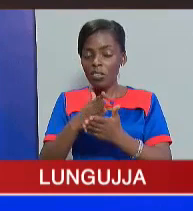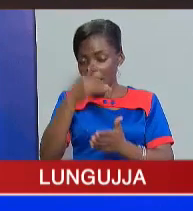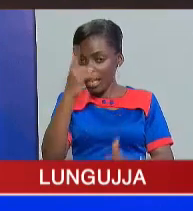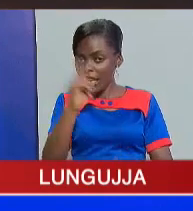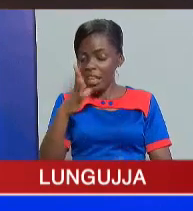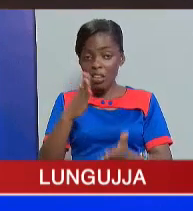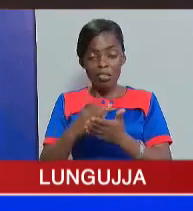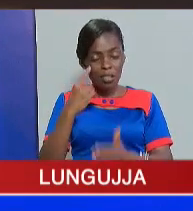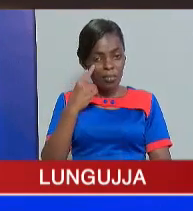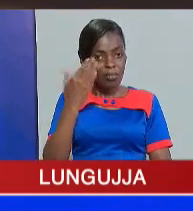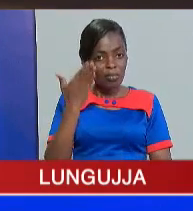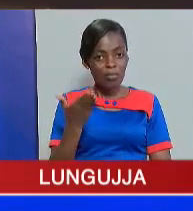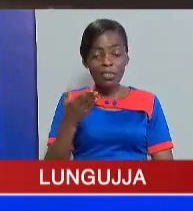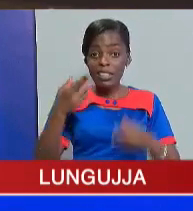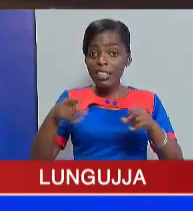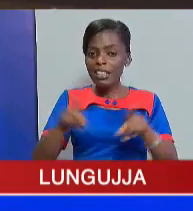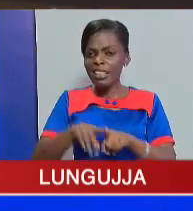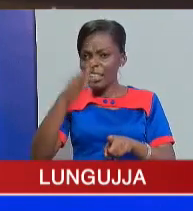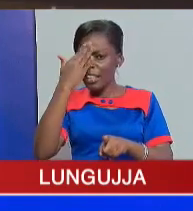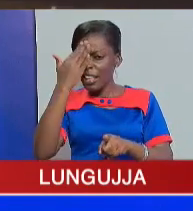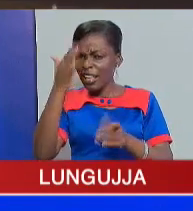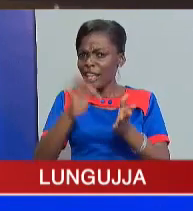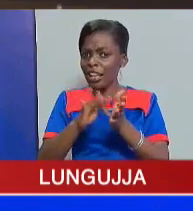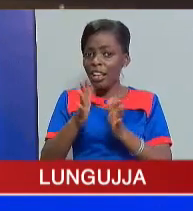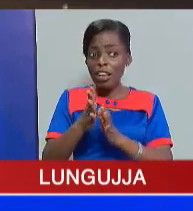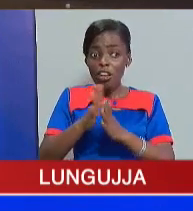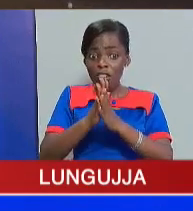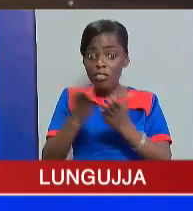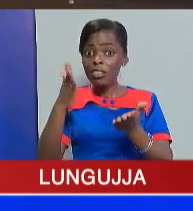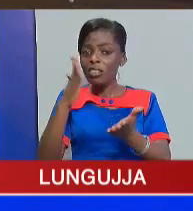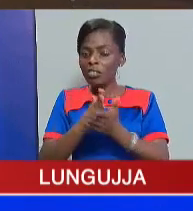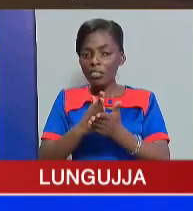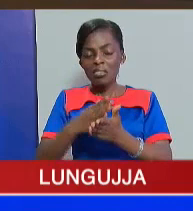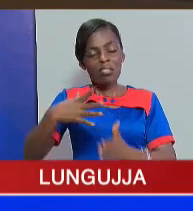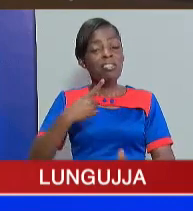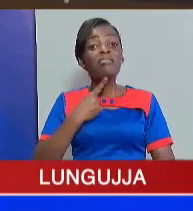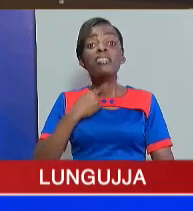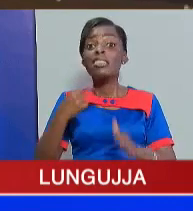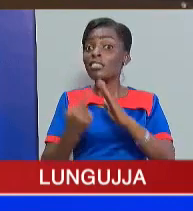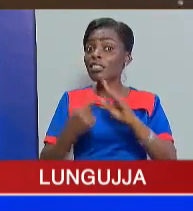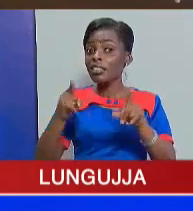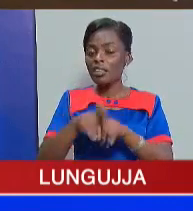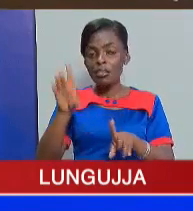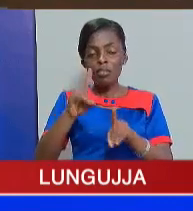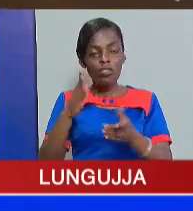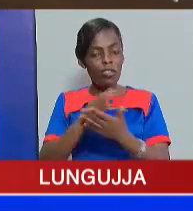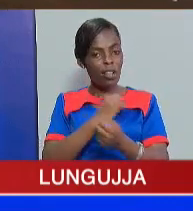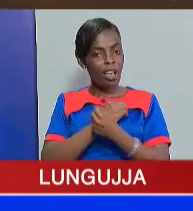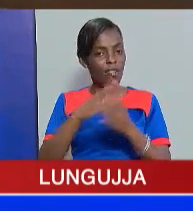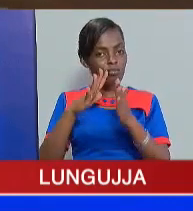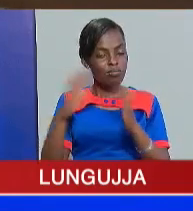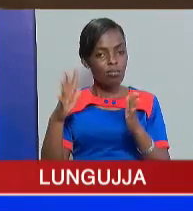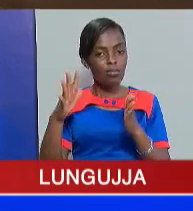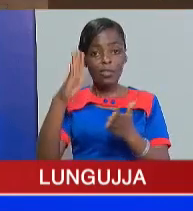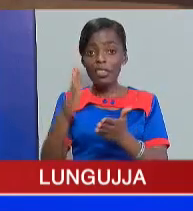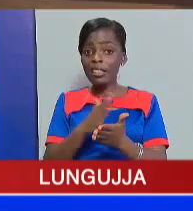nga nviiriddeyo ntandika n'okuyiga ebyawandiikibwa ntandika oku ne mpulira nga ndi mu mbeera eyo ate ng'abantu babyagala nnyo bazaagala nnyo